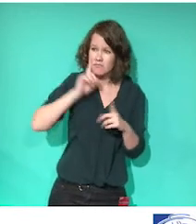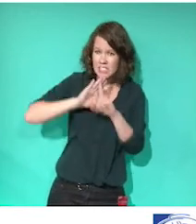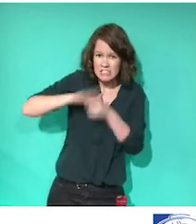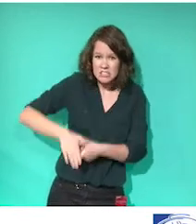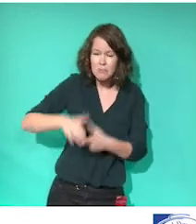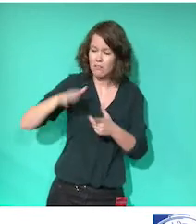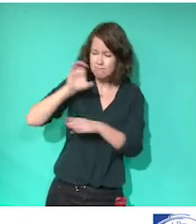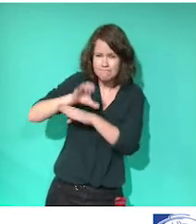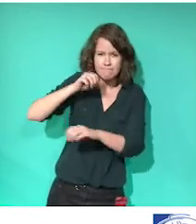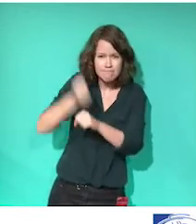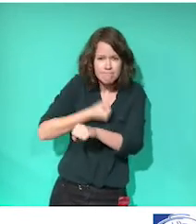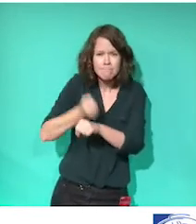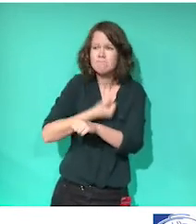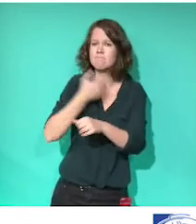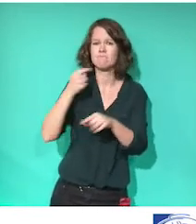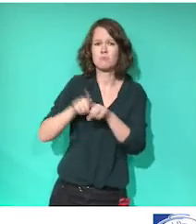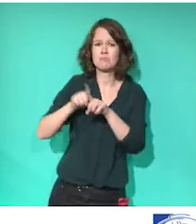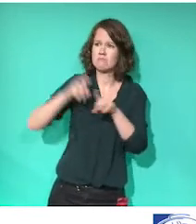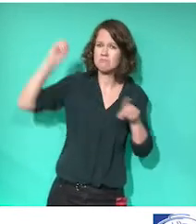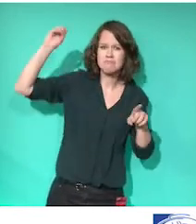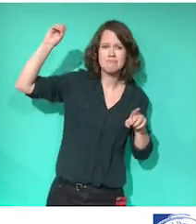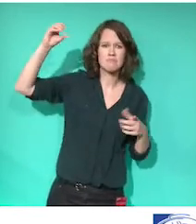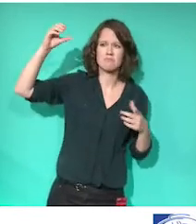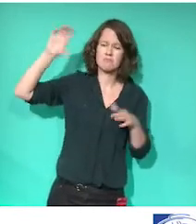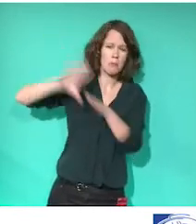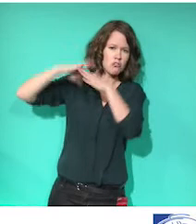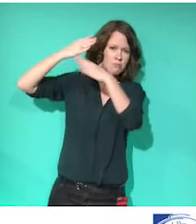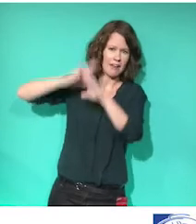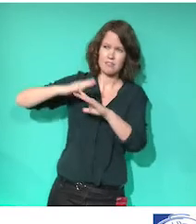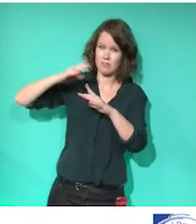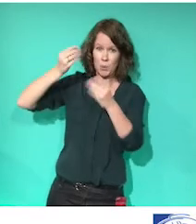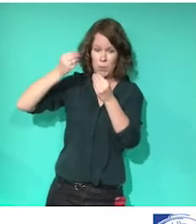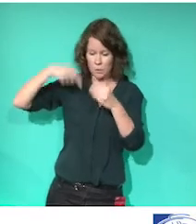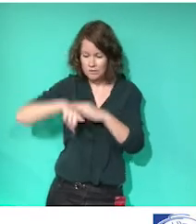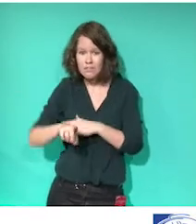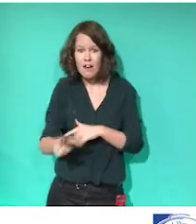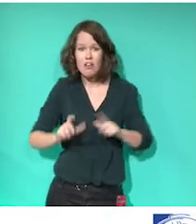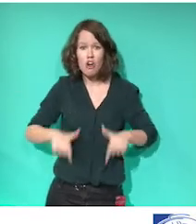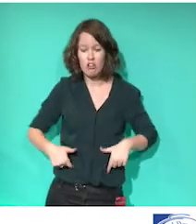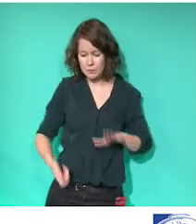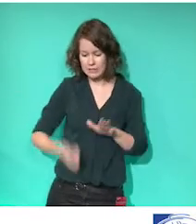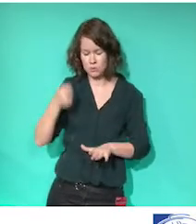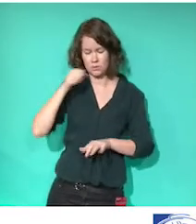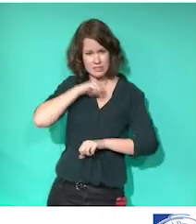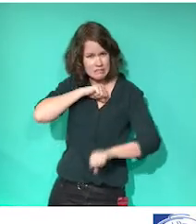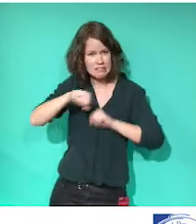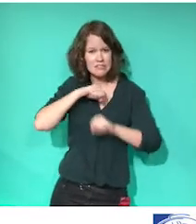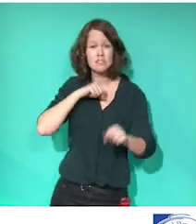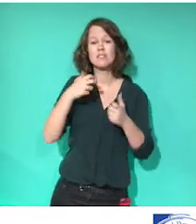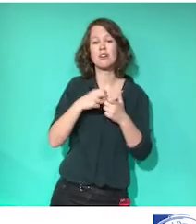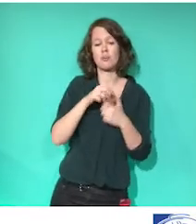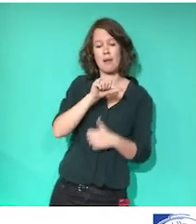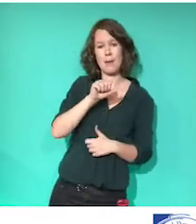sexisme, celle de la lutte contre les stéréotypes à l'école, et là encore, ça n'a pas toujours été facile. Je vous rappelle la bataille des ABCD de